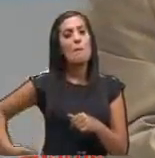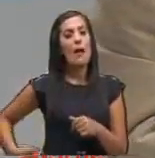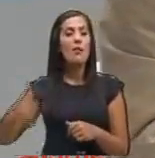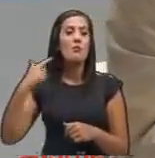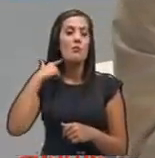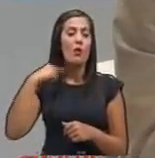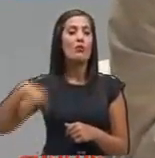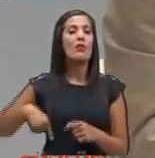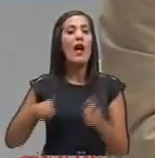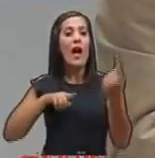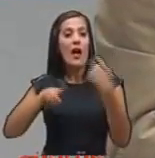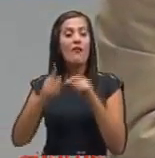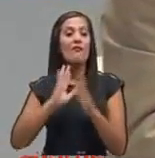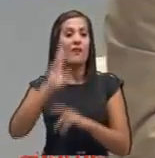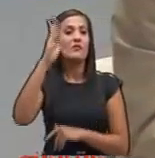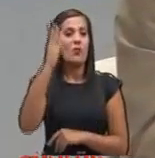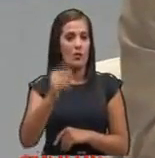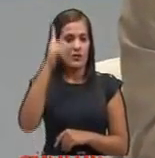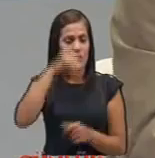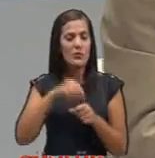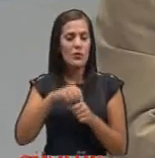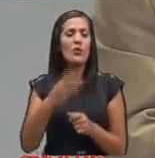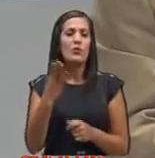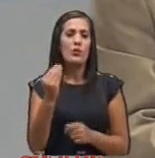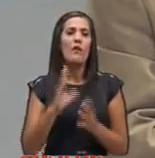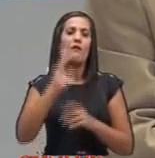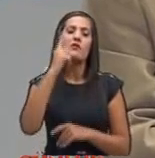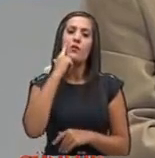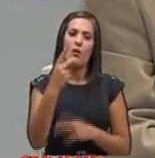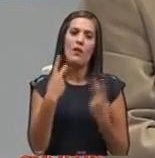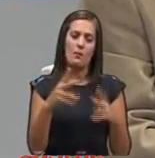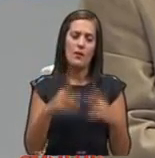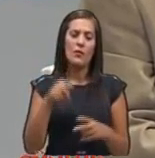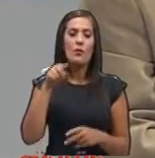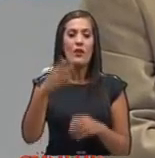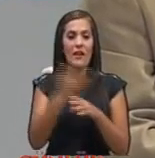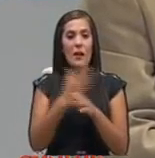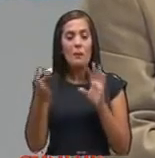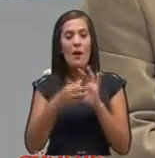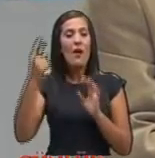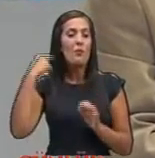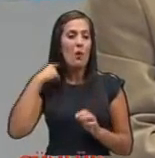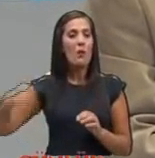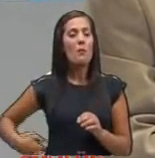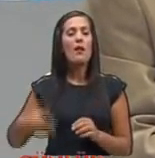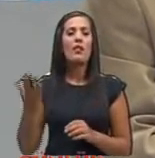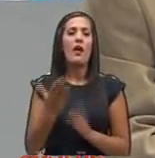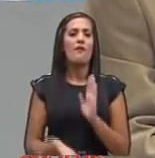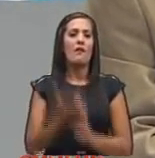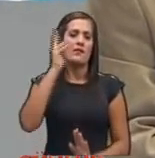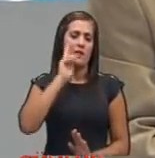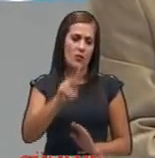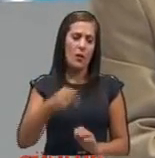bölgesidir doğal olarak. Burada görülmesi bu nedene bağlı olarak daha çoktur. Belde